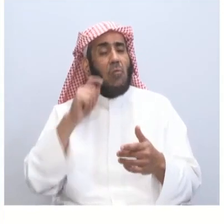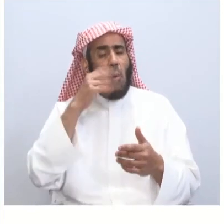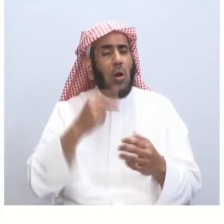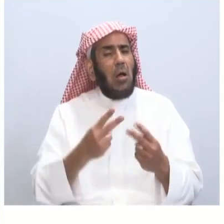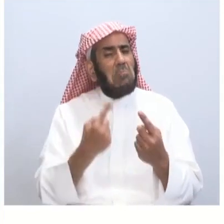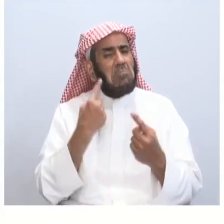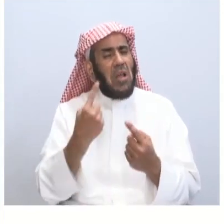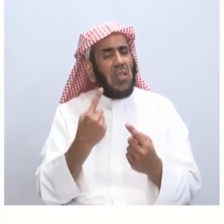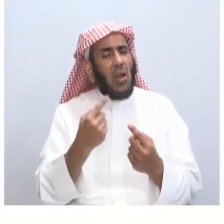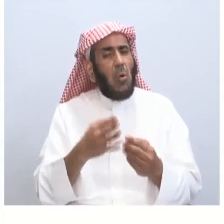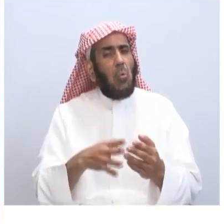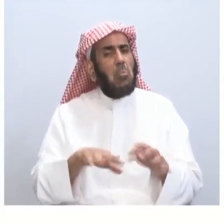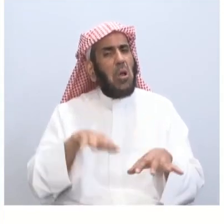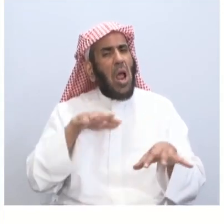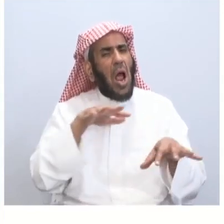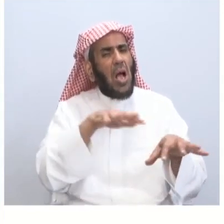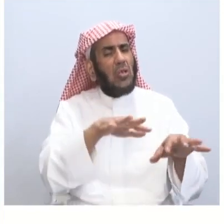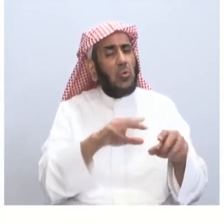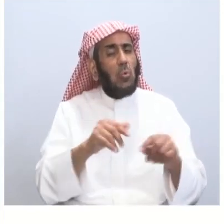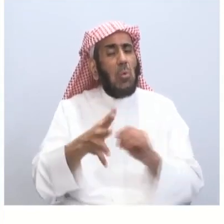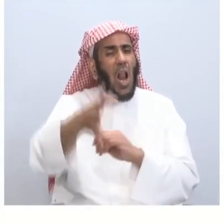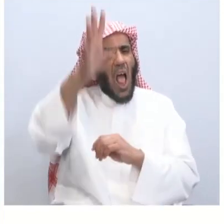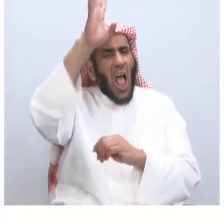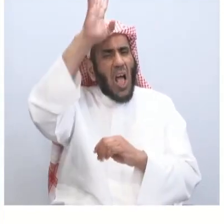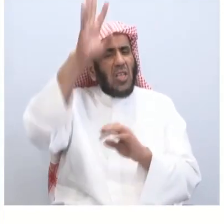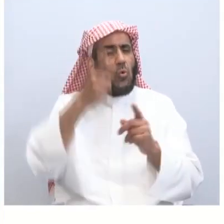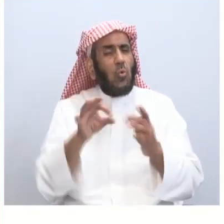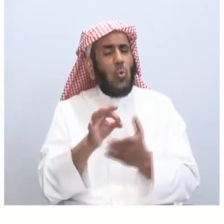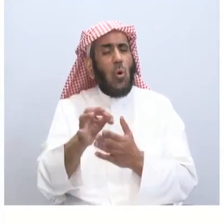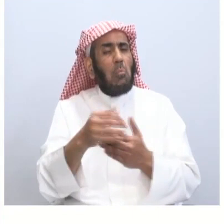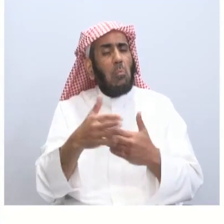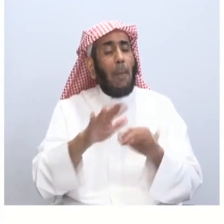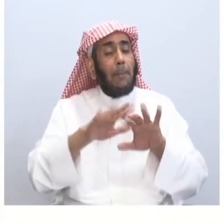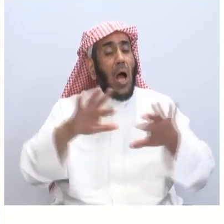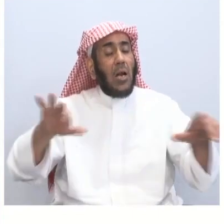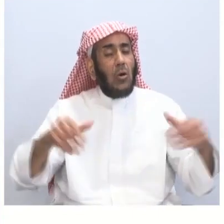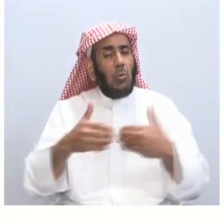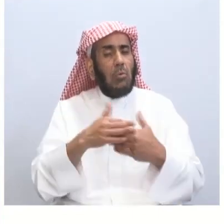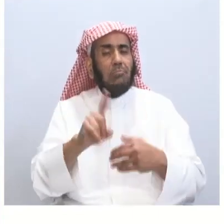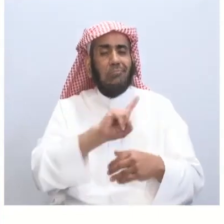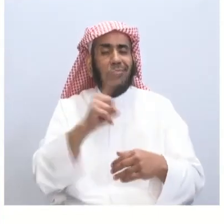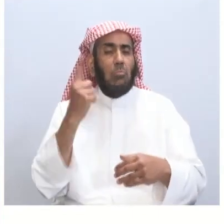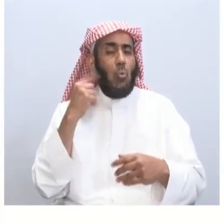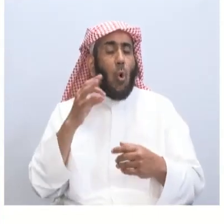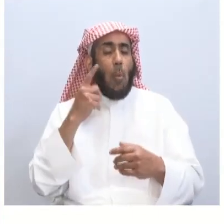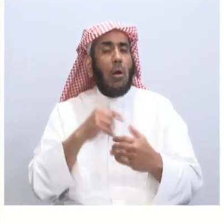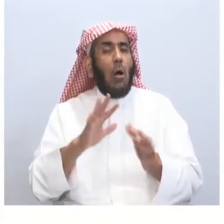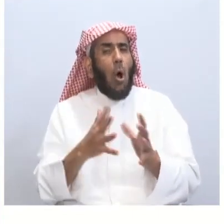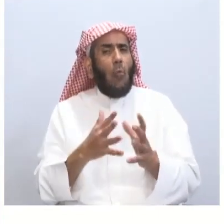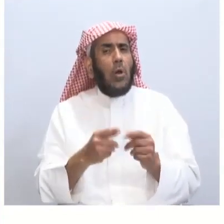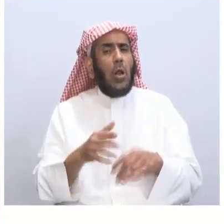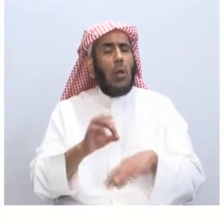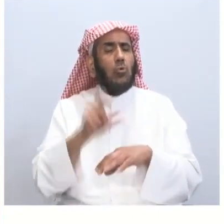له بغزو بلاد الروم بحرا لقربها منه فلم ياذن له خوفا على